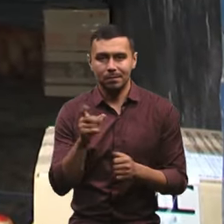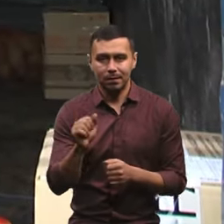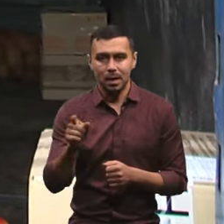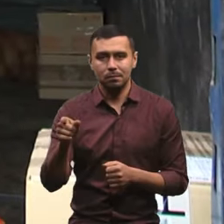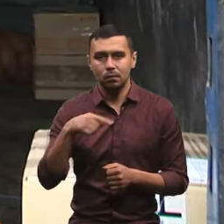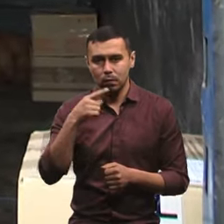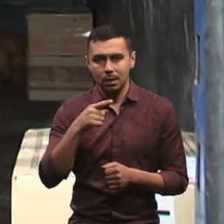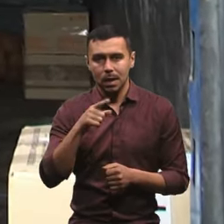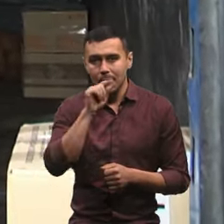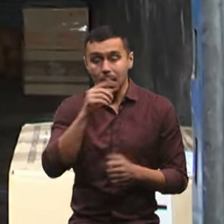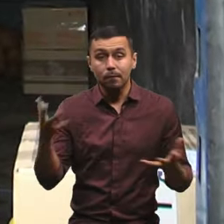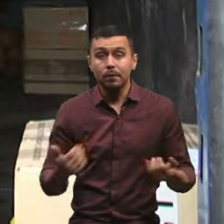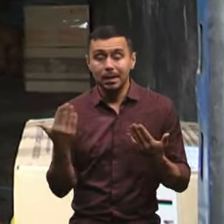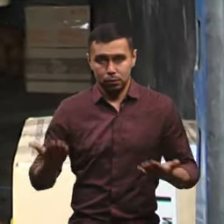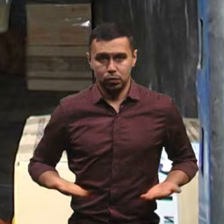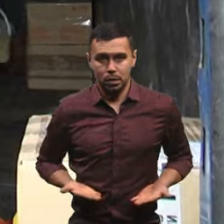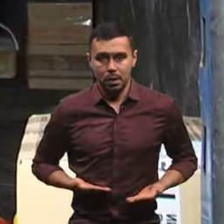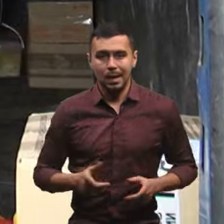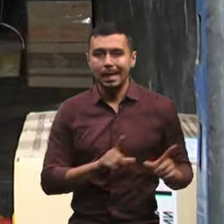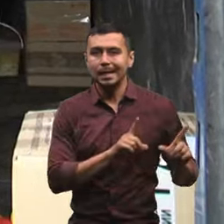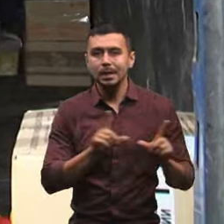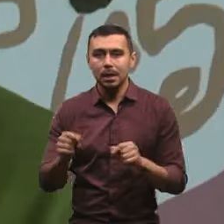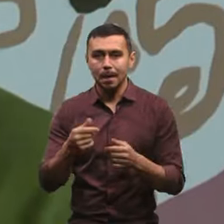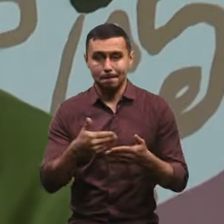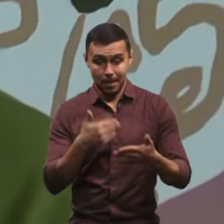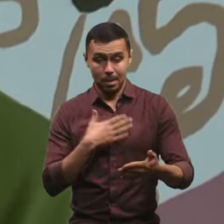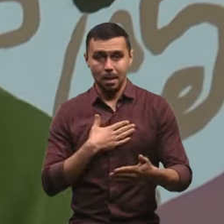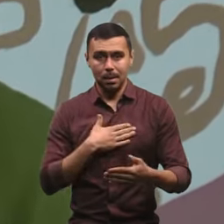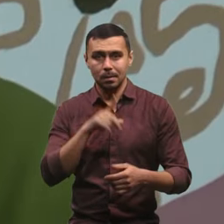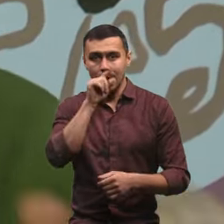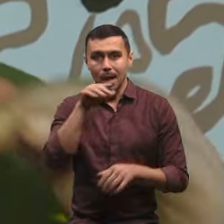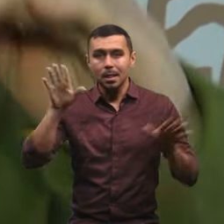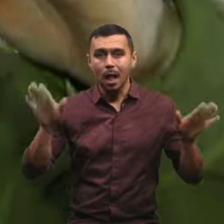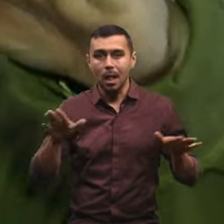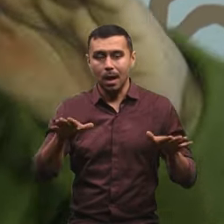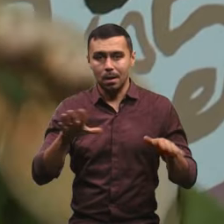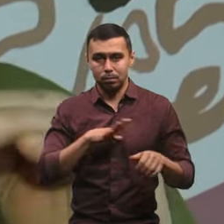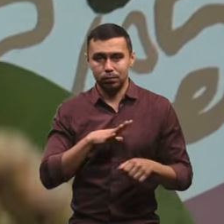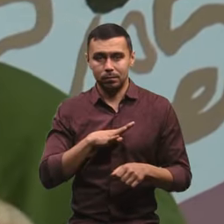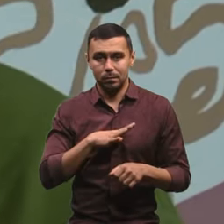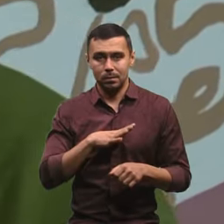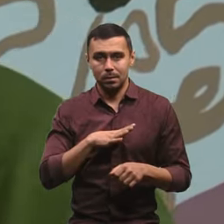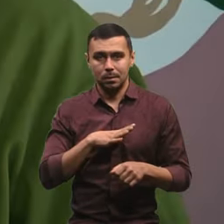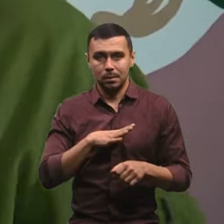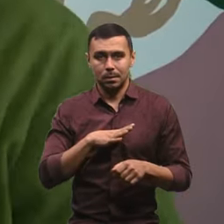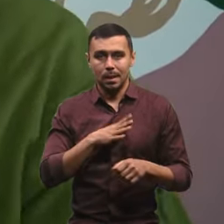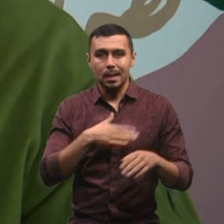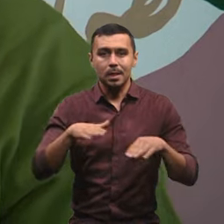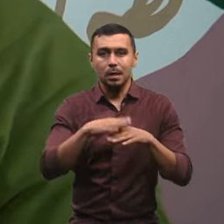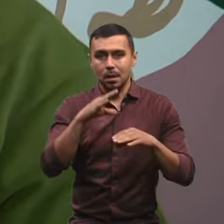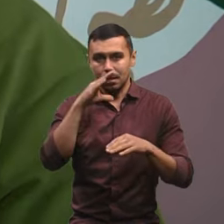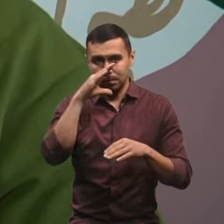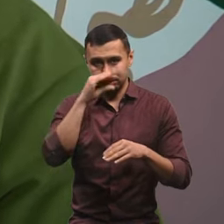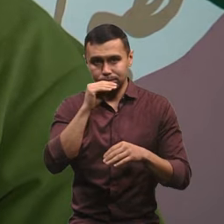Наталія Беренда, лелека врятував їм життя. Їхали і перед нами лелека, летів над нашим бусом, пролетів. Він став